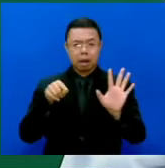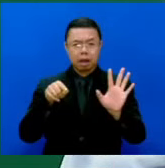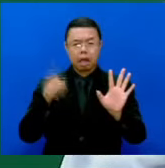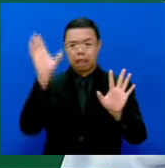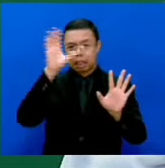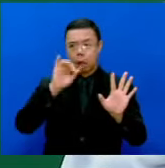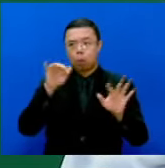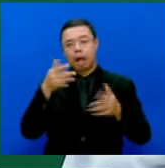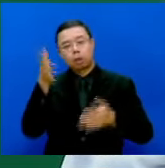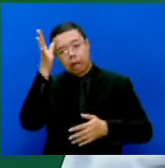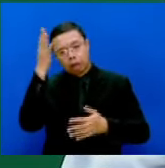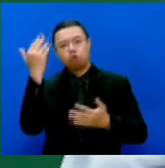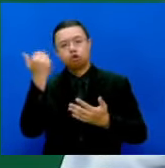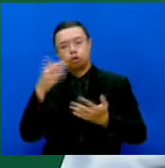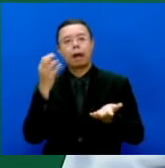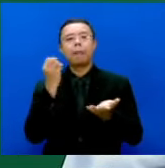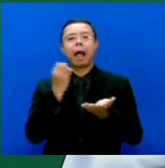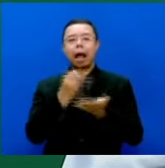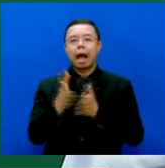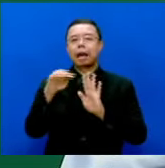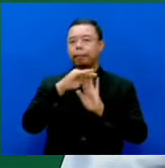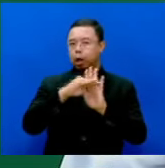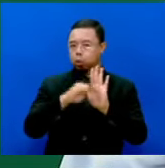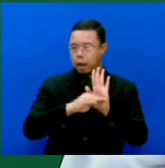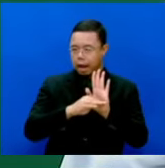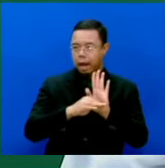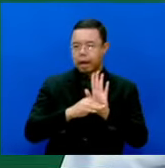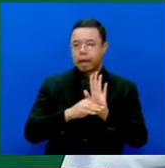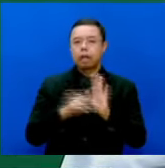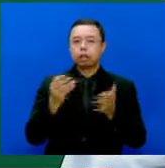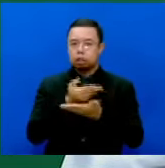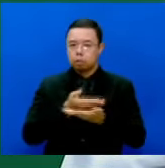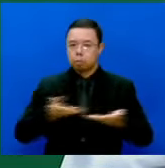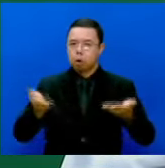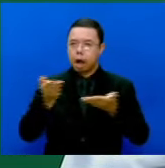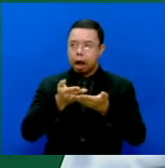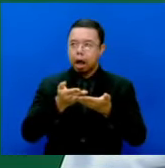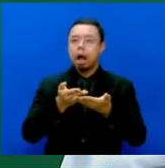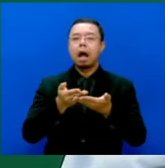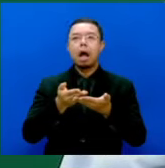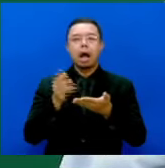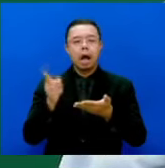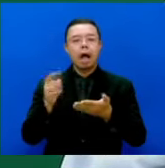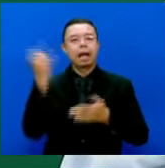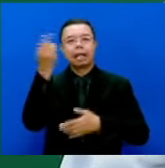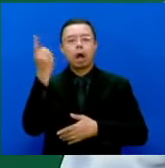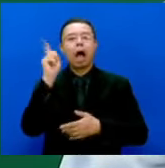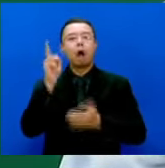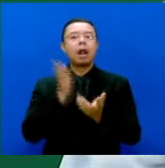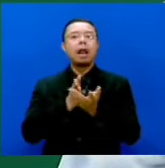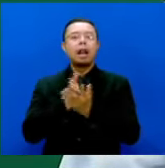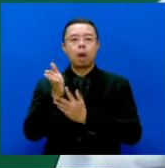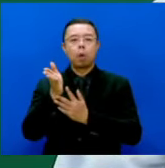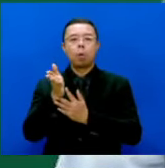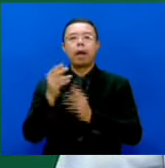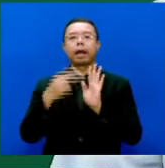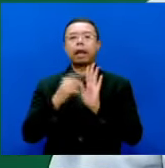tahu tidak tahu mereka telah melanggar satu aturan bahwa semua engagement internasional harus melalui PBNU dan